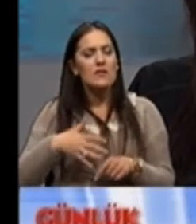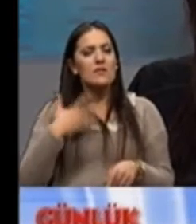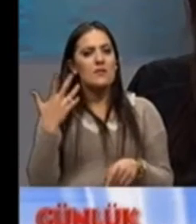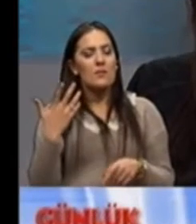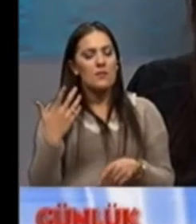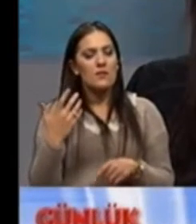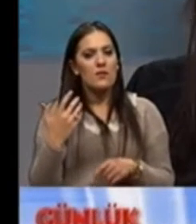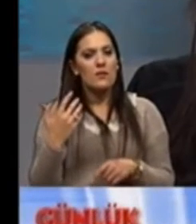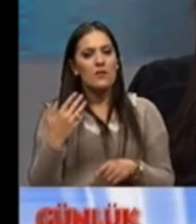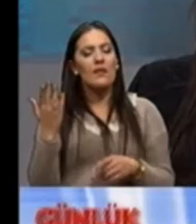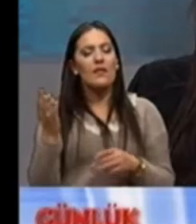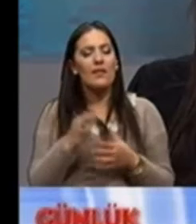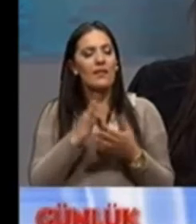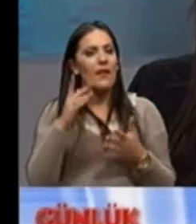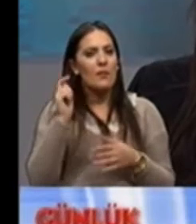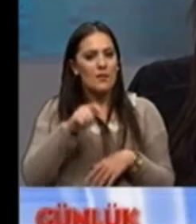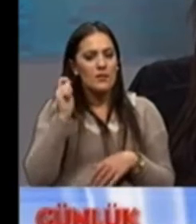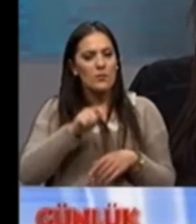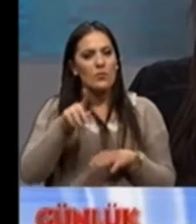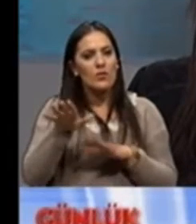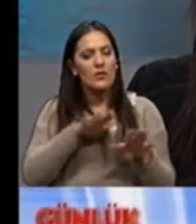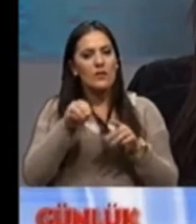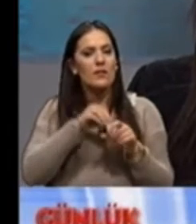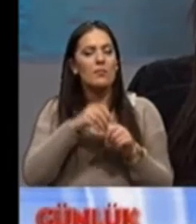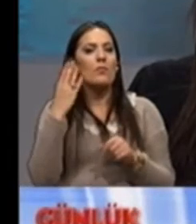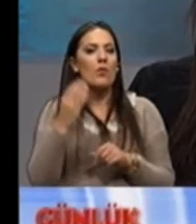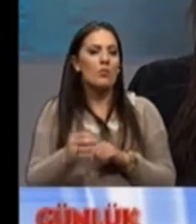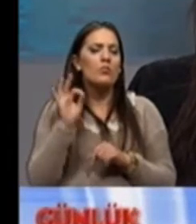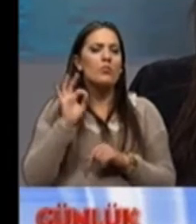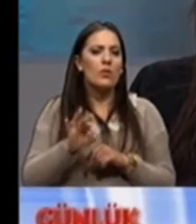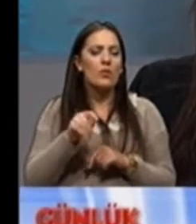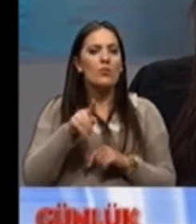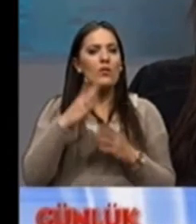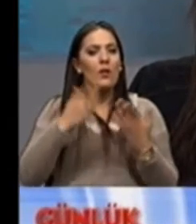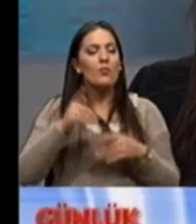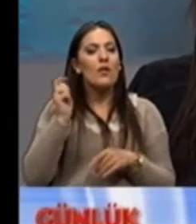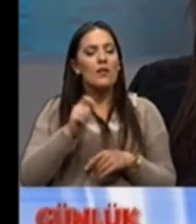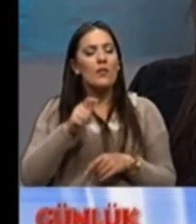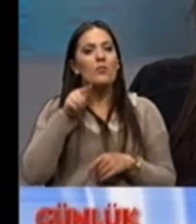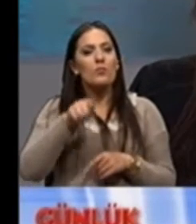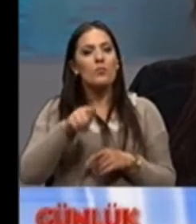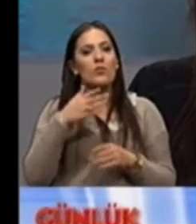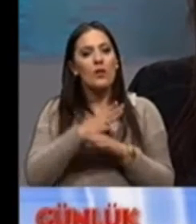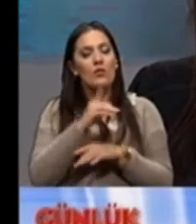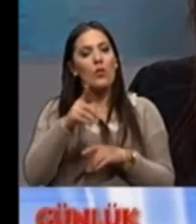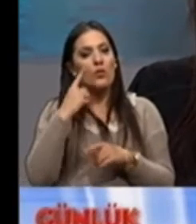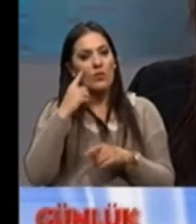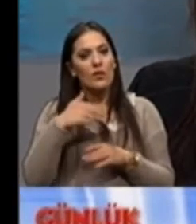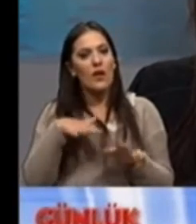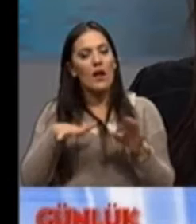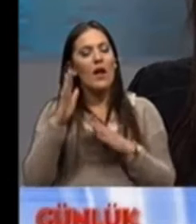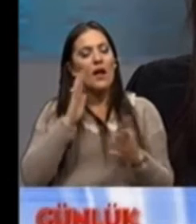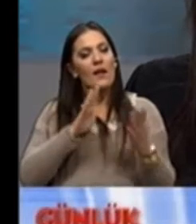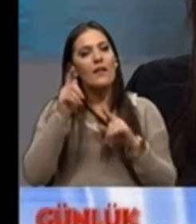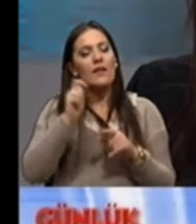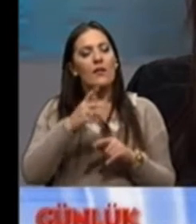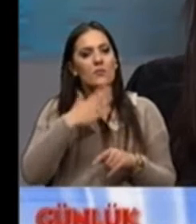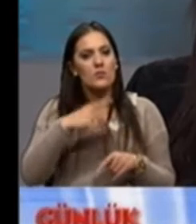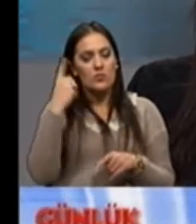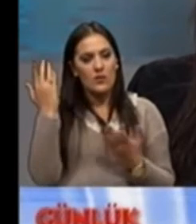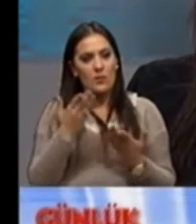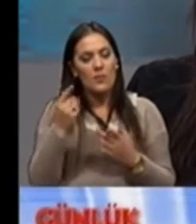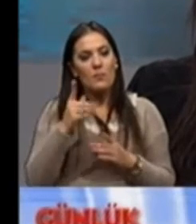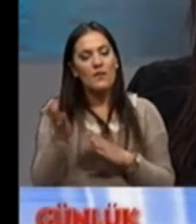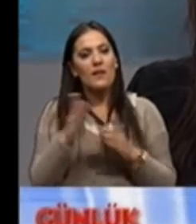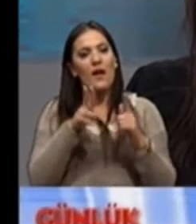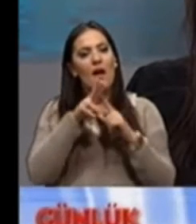istemesek de ne yaparsak yapalım bu depremler meydana gelecek. Yani bunu kabul edelim, bu gerçeği, ona göre hareket edelim istiyoruz tabii ki. Evet. Bir tarafta